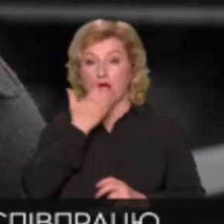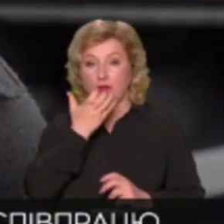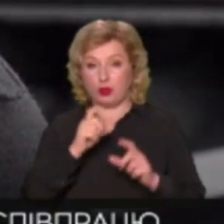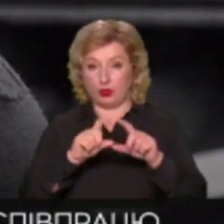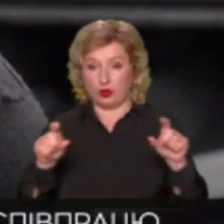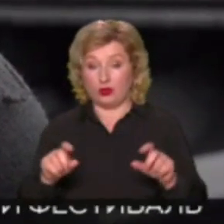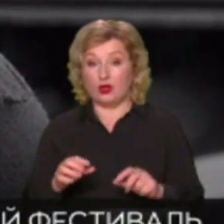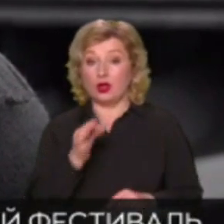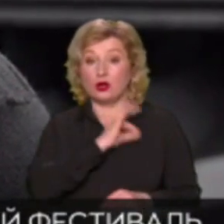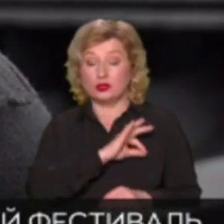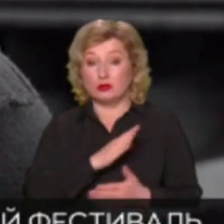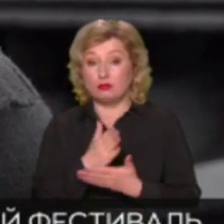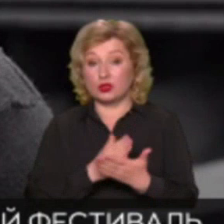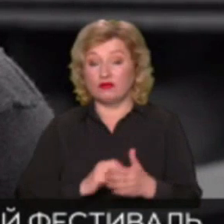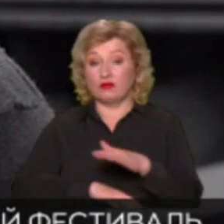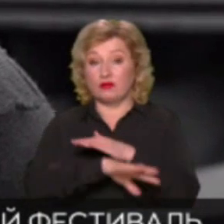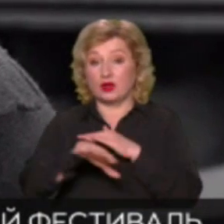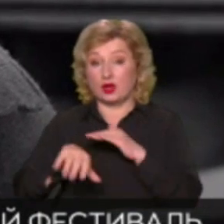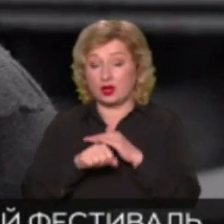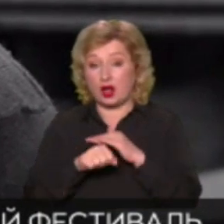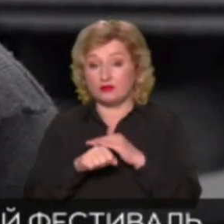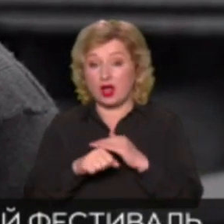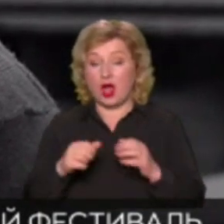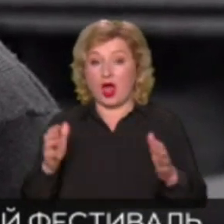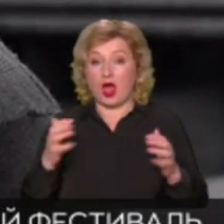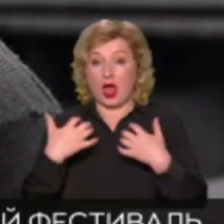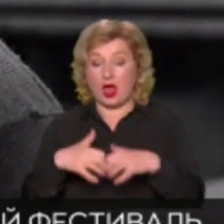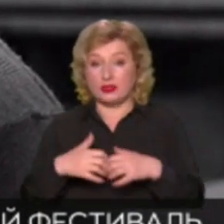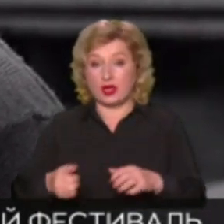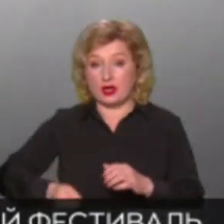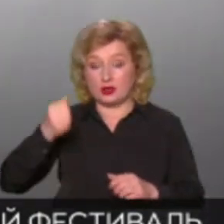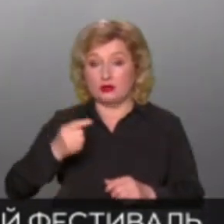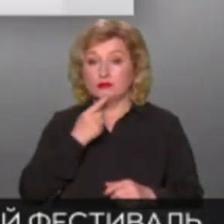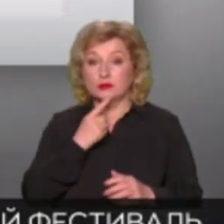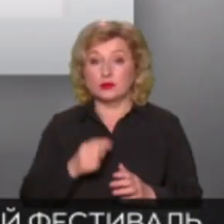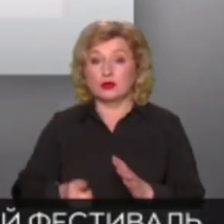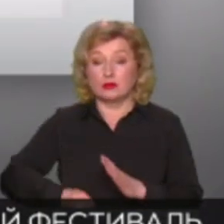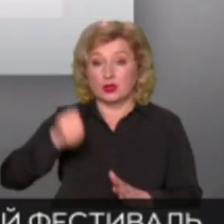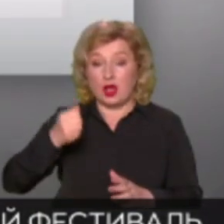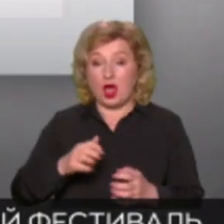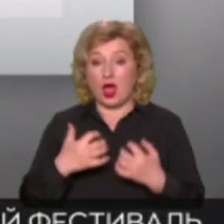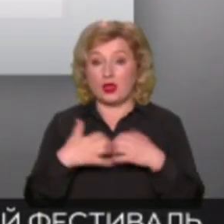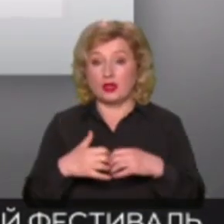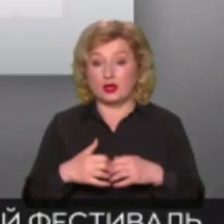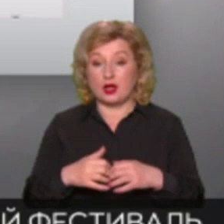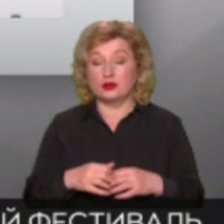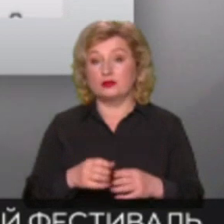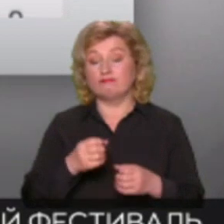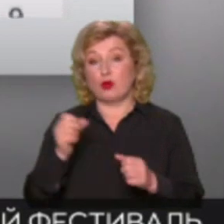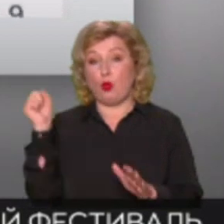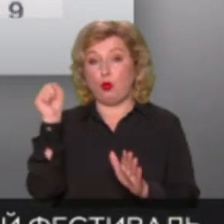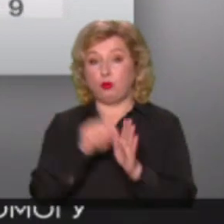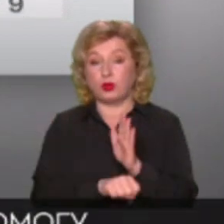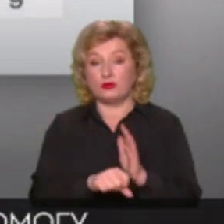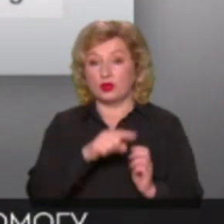шумок, користуючись посадою, вкрав звідти генератор. Але коли спробував запустити його вдома, генератор став на бік добра та вбив